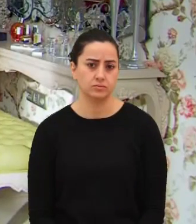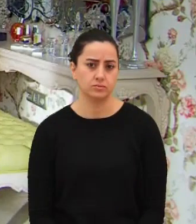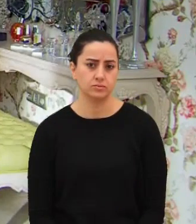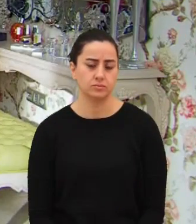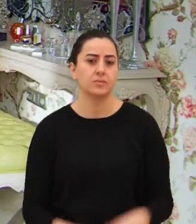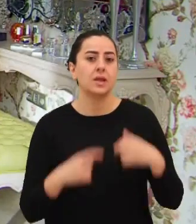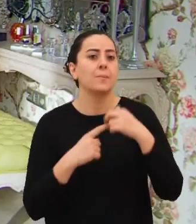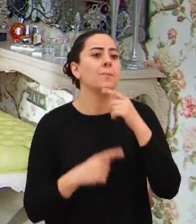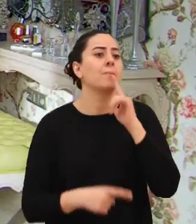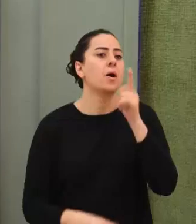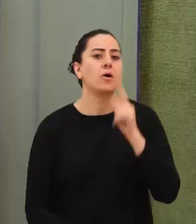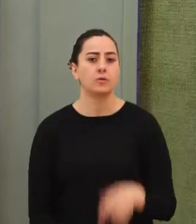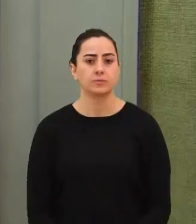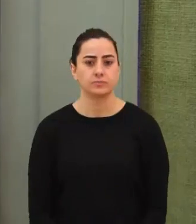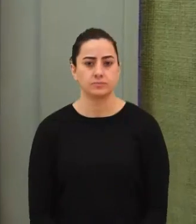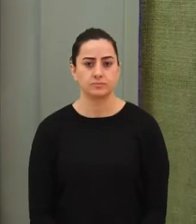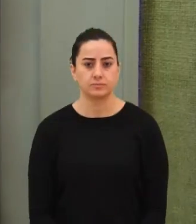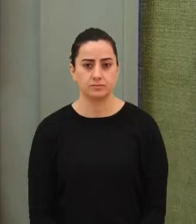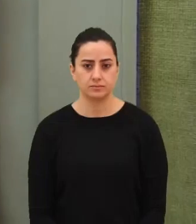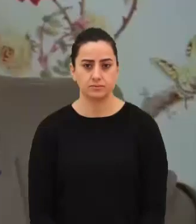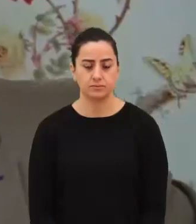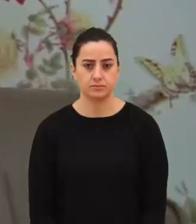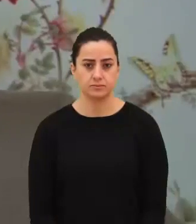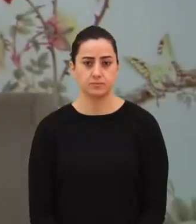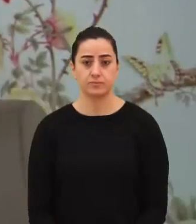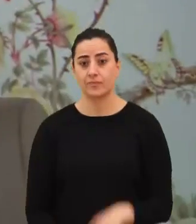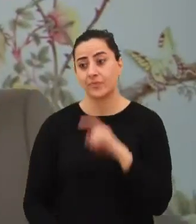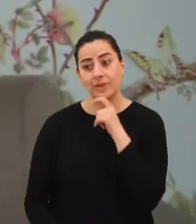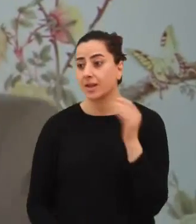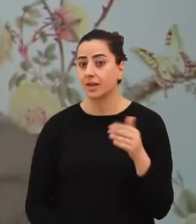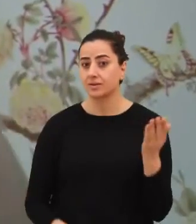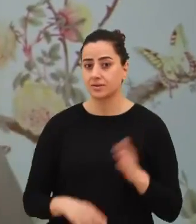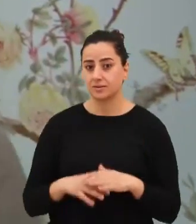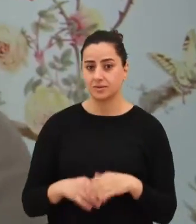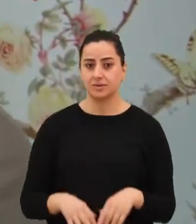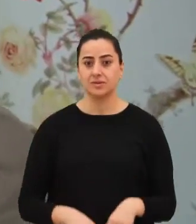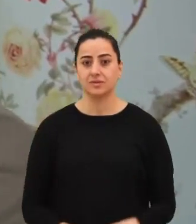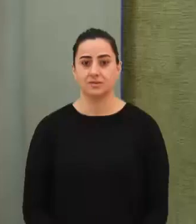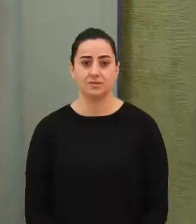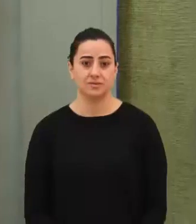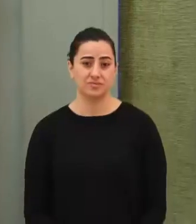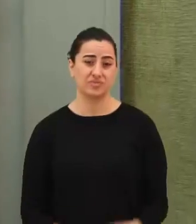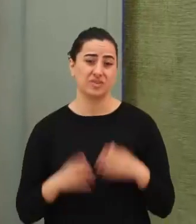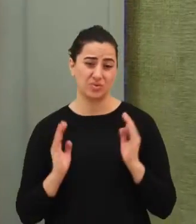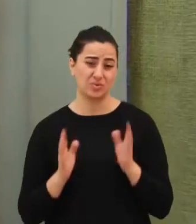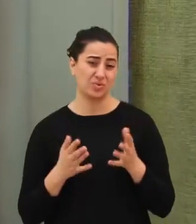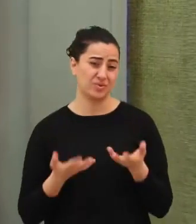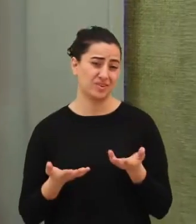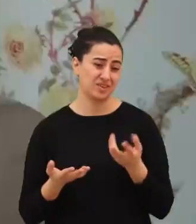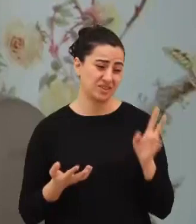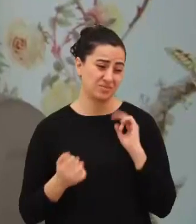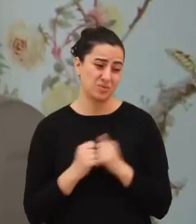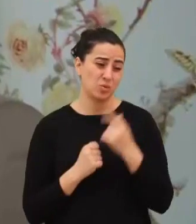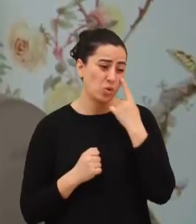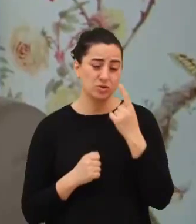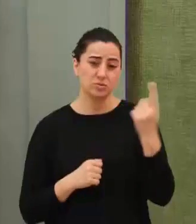Ramin Bey! Ramin Bey! Dayın geldi. Al işte dayım. Ya bizi böyle baş başa